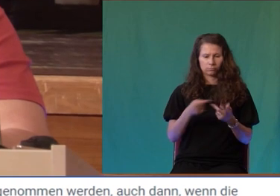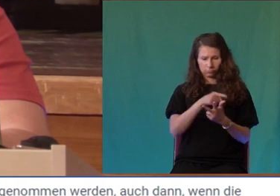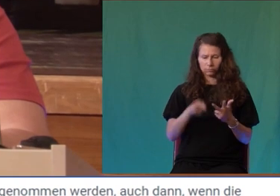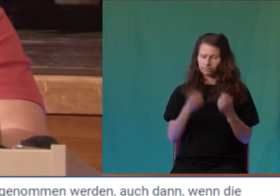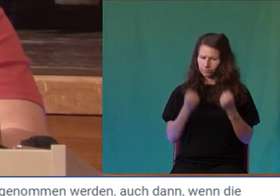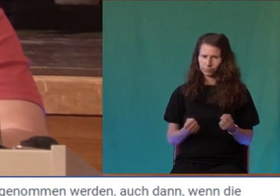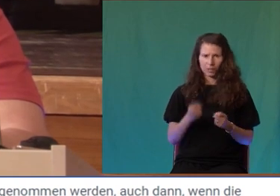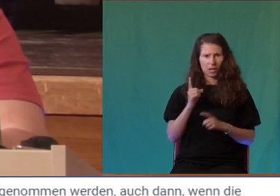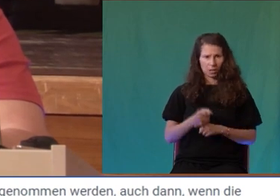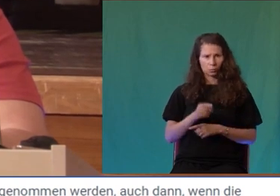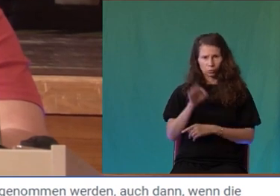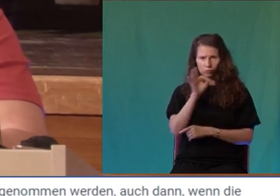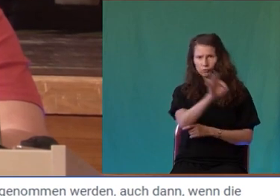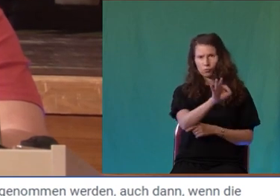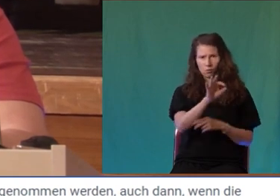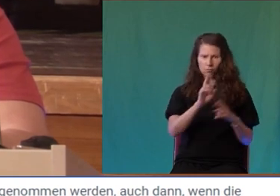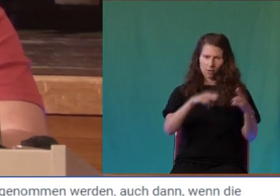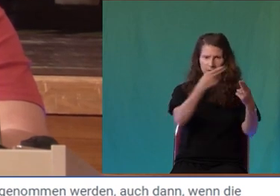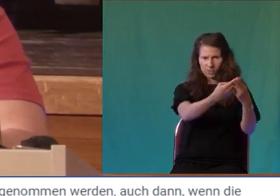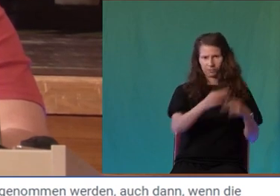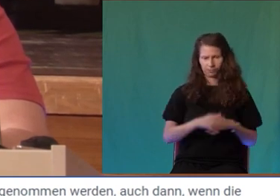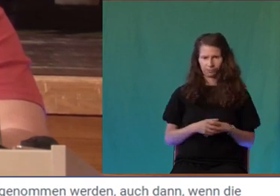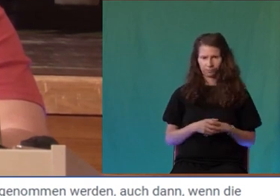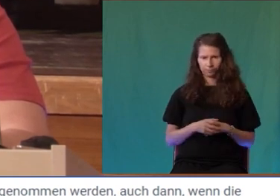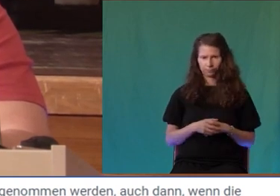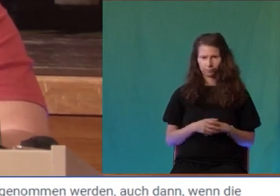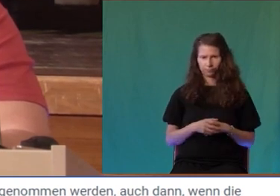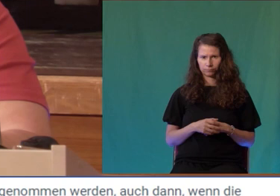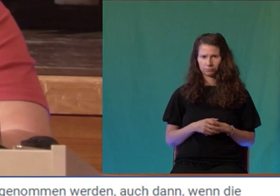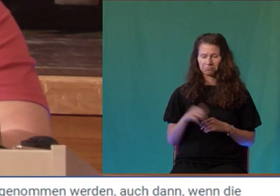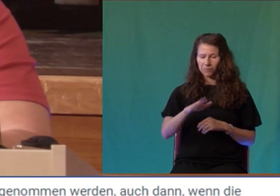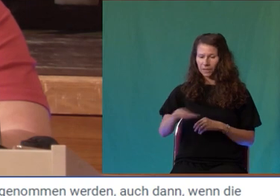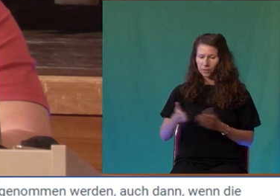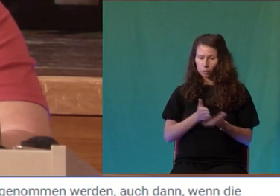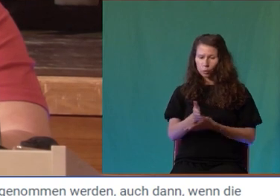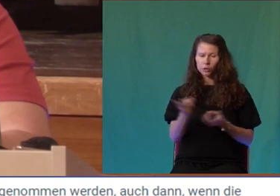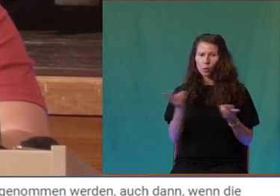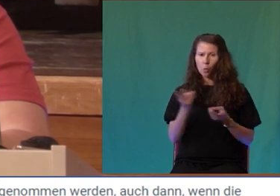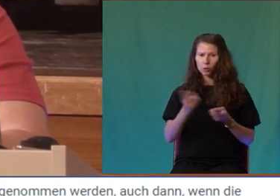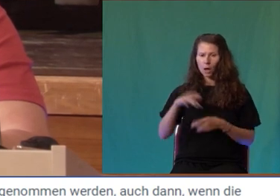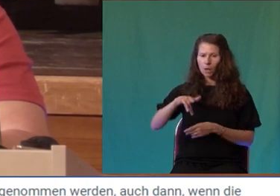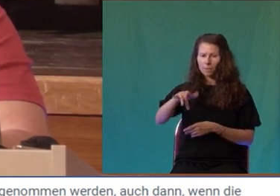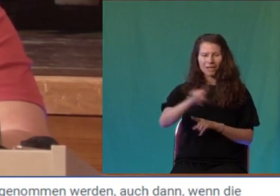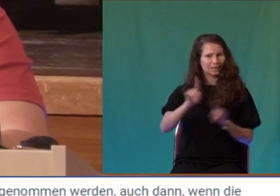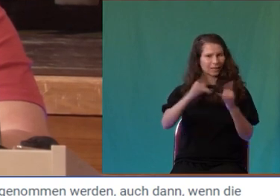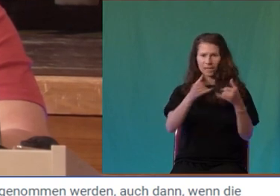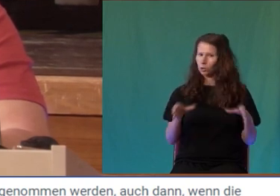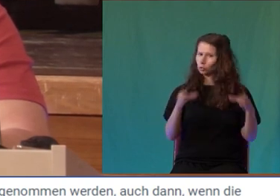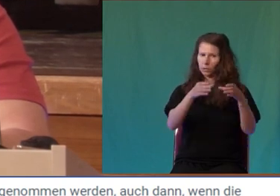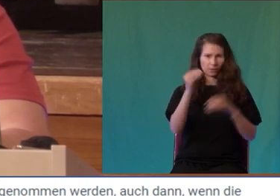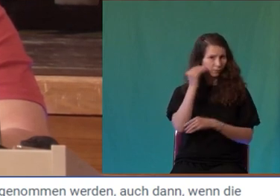zugänglichen Form bereitzustellen wenn die Kinder ständig oder vorübergehend nicht bei ihren Eltern leben können